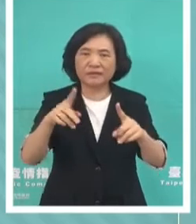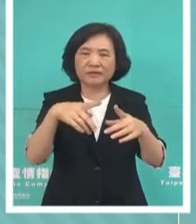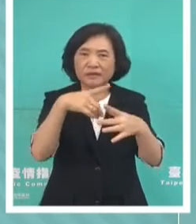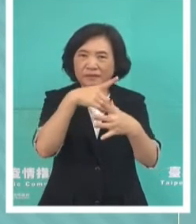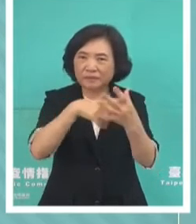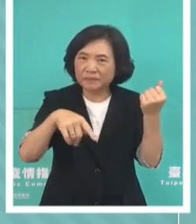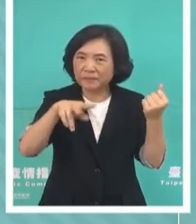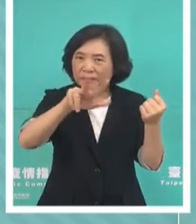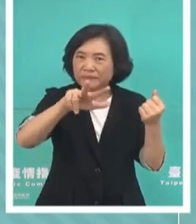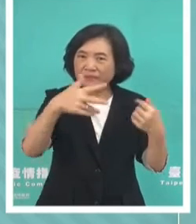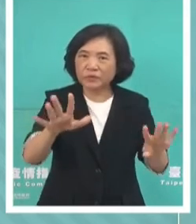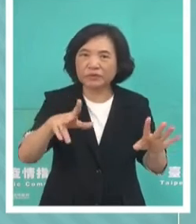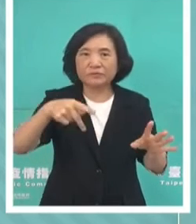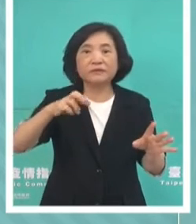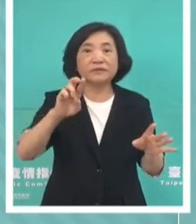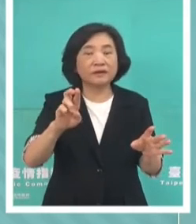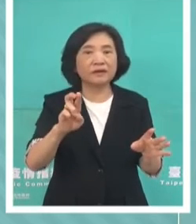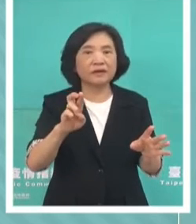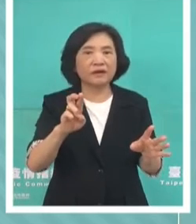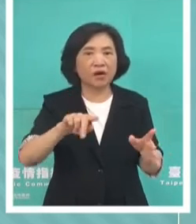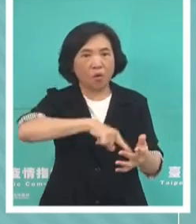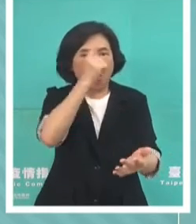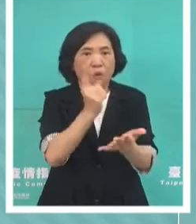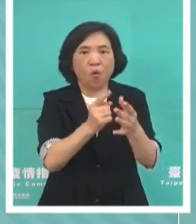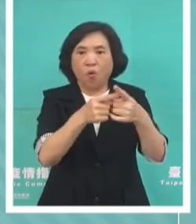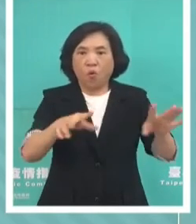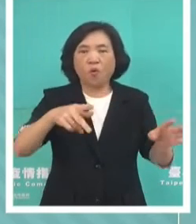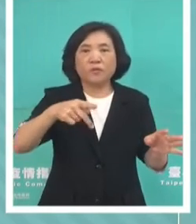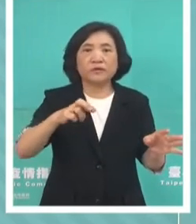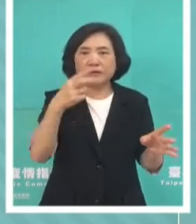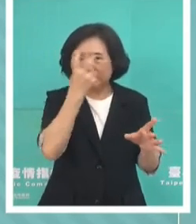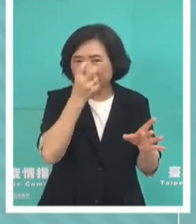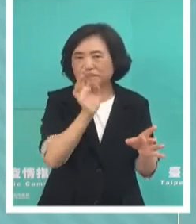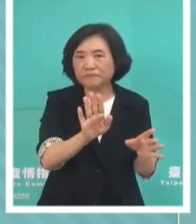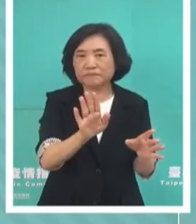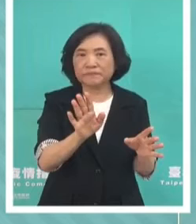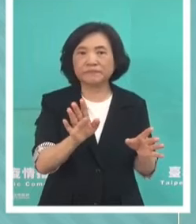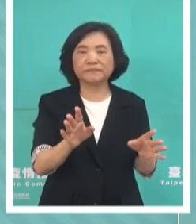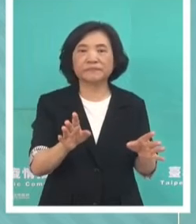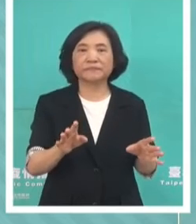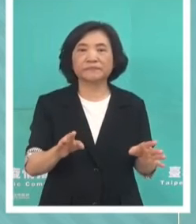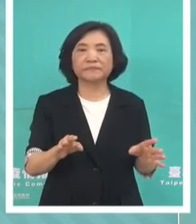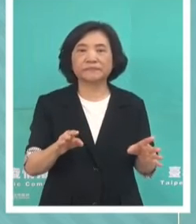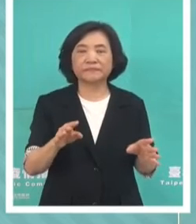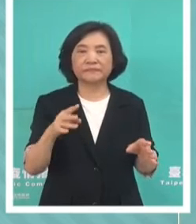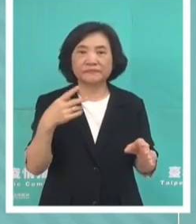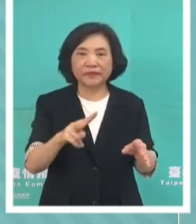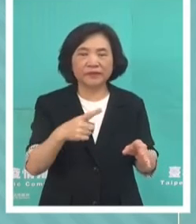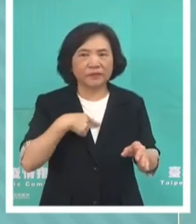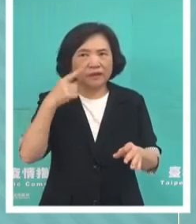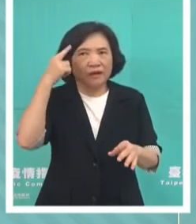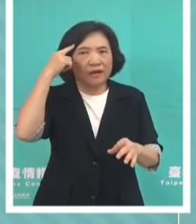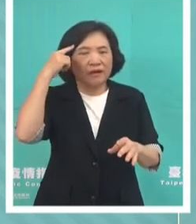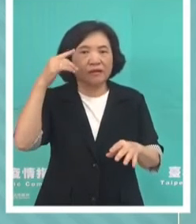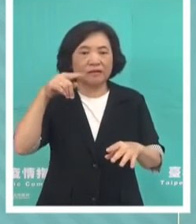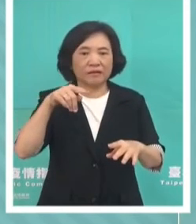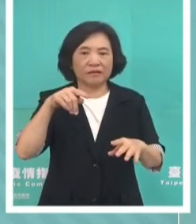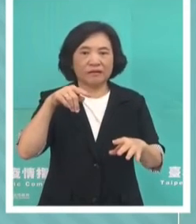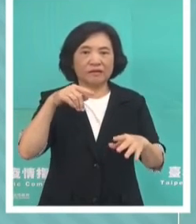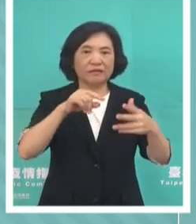7000多例的 PCR 嘛，大规模 PCR。然后我还记得那天早